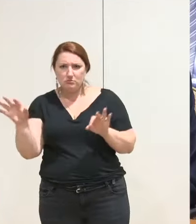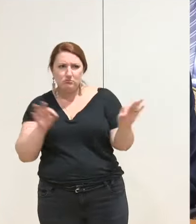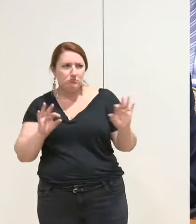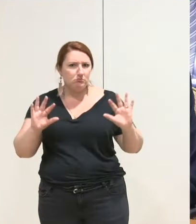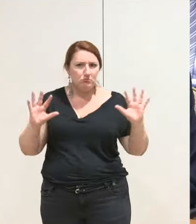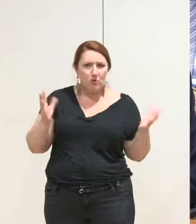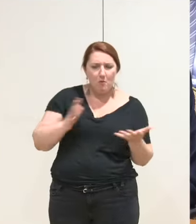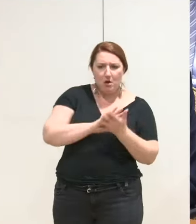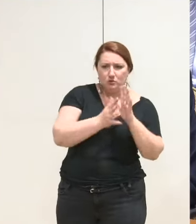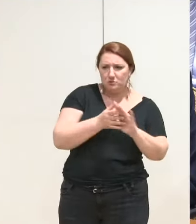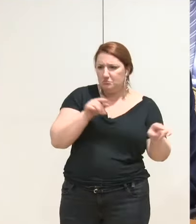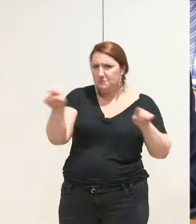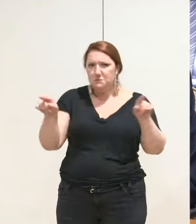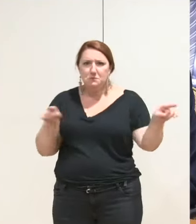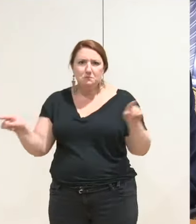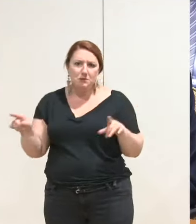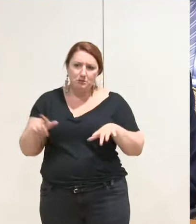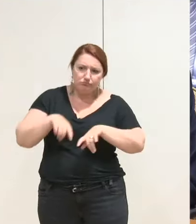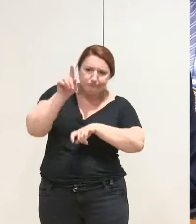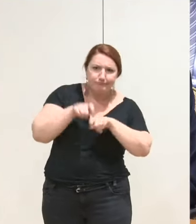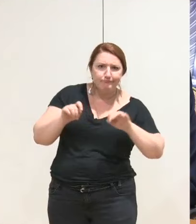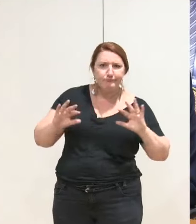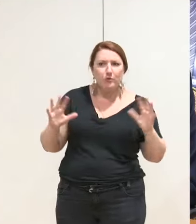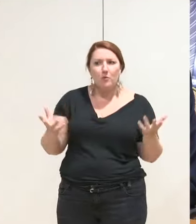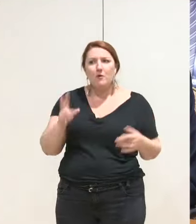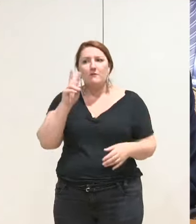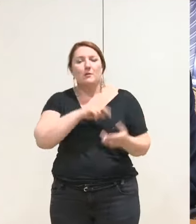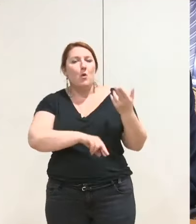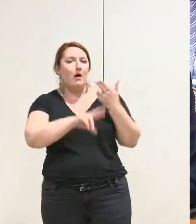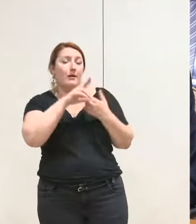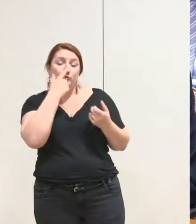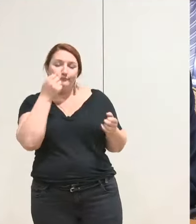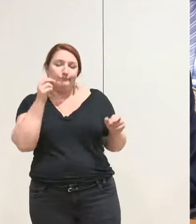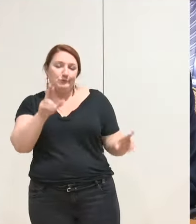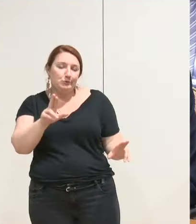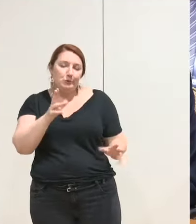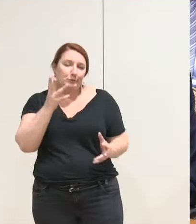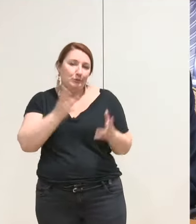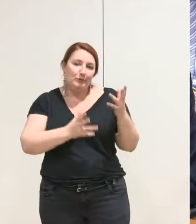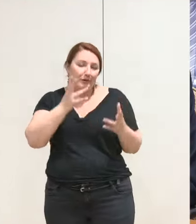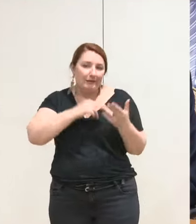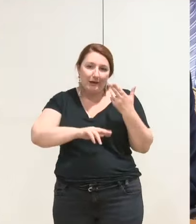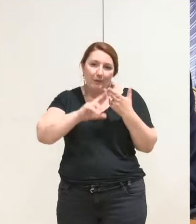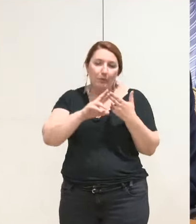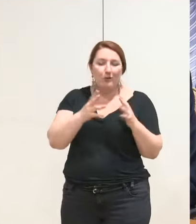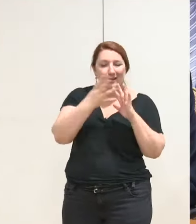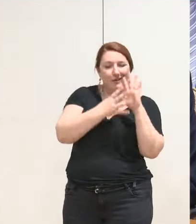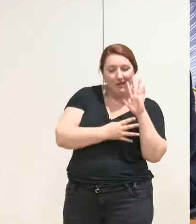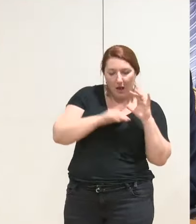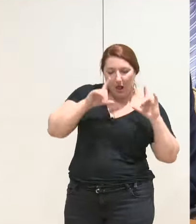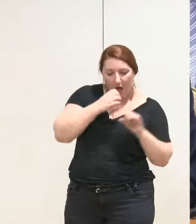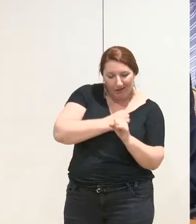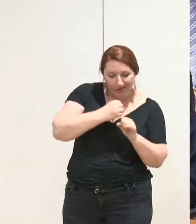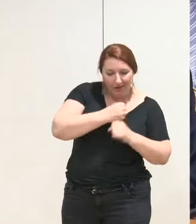autre association alors j'anticipe un peu la réponse vous allez sans doute nous dire que vous êtes en train d'établir des